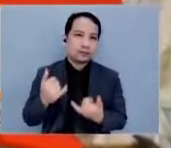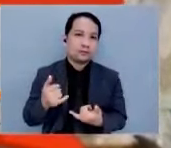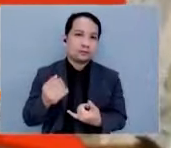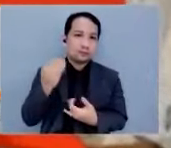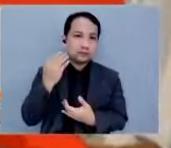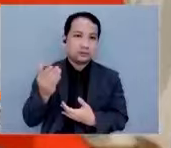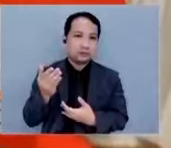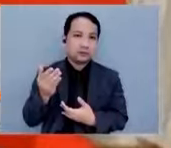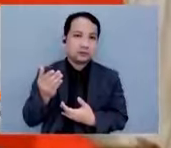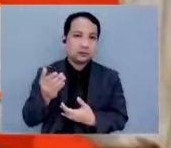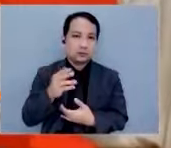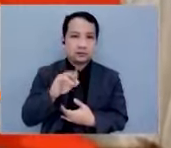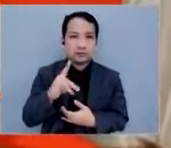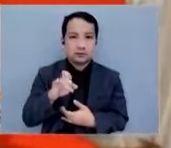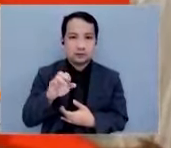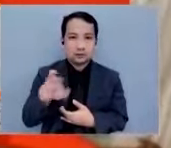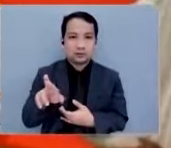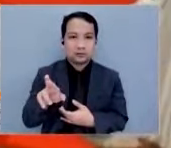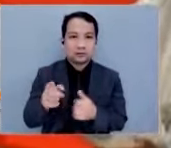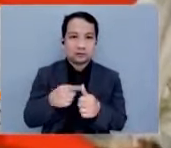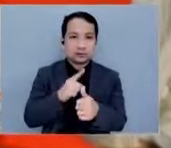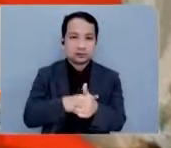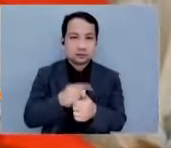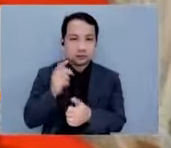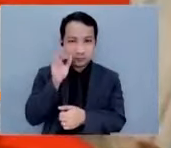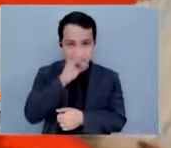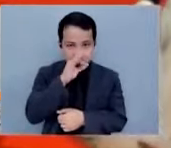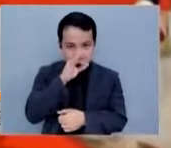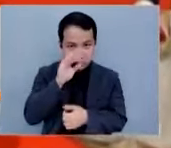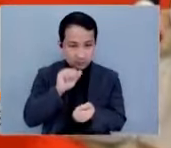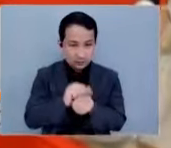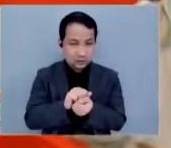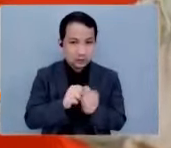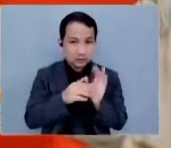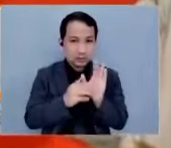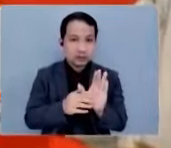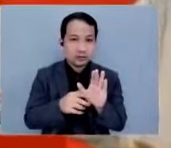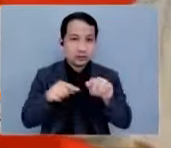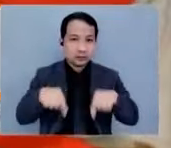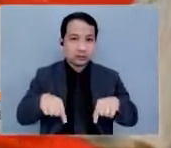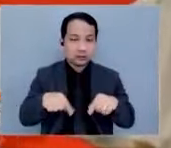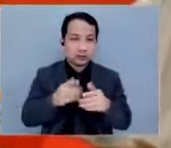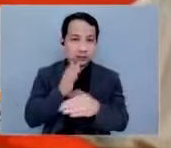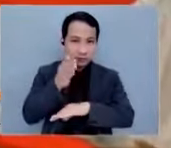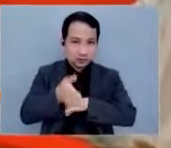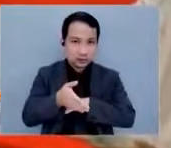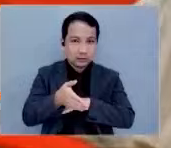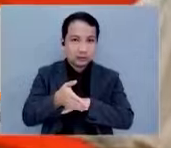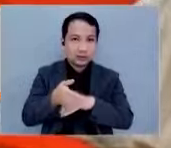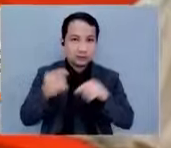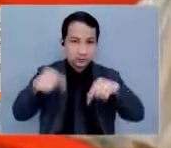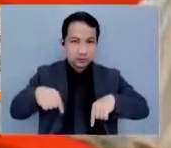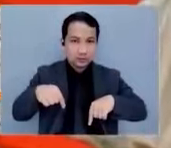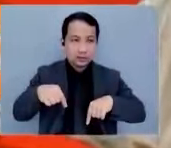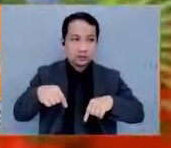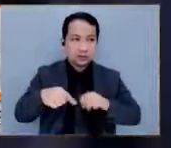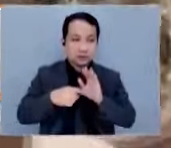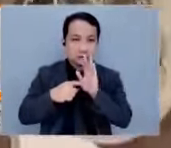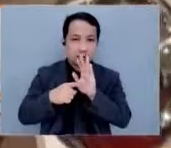Parallel Skies, ang pinakaunang Filipino cross-country na pelikula na magpe-premiere dito mismo sa Hong